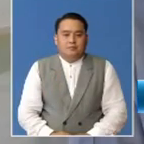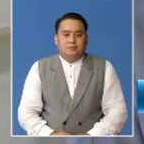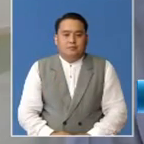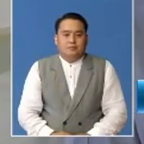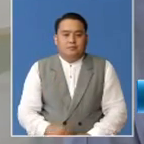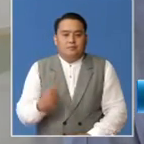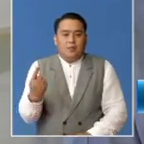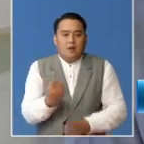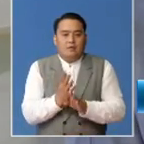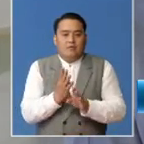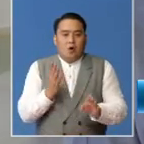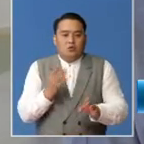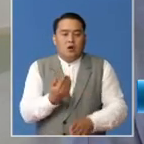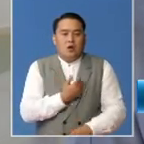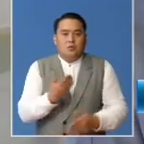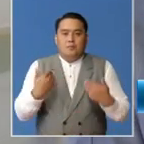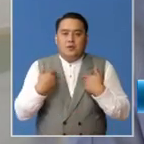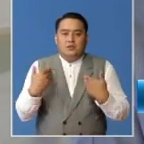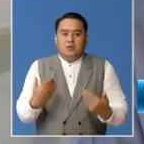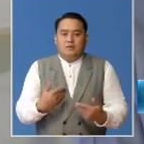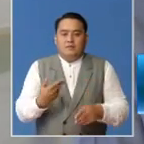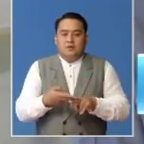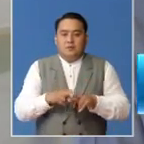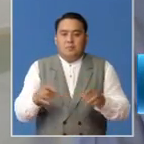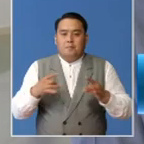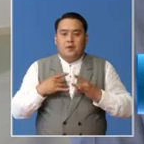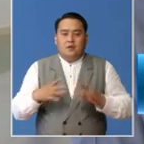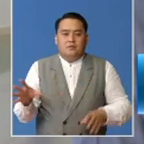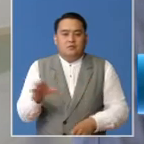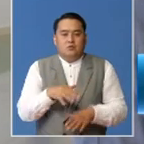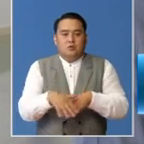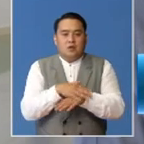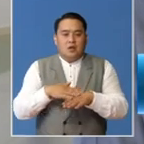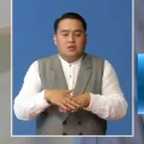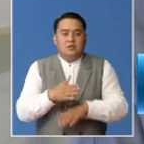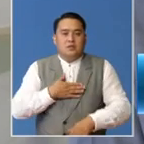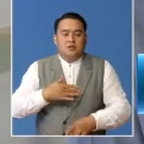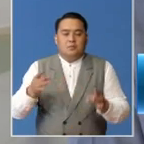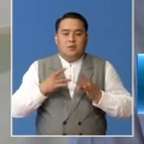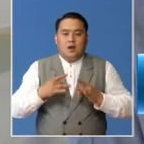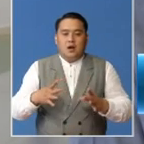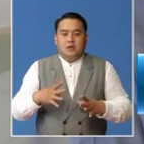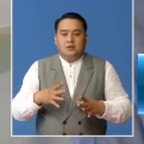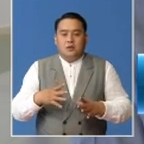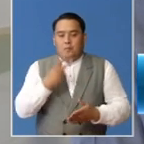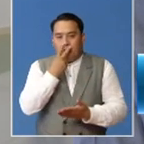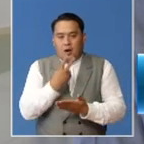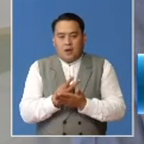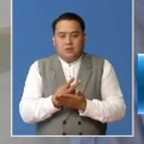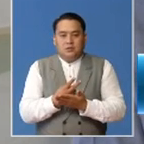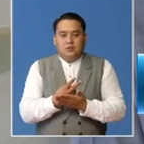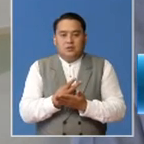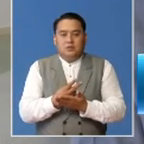В первую очередь, конечно, хотелось бы поздравить с этим праздником все население нашей страны. Этот праздник в очередной раз показывает,